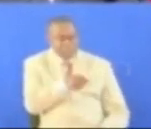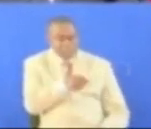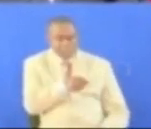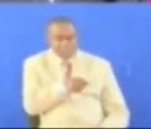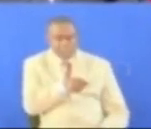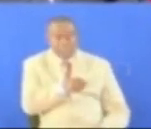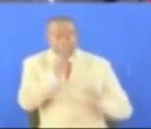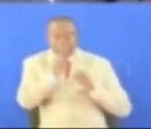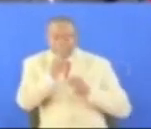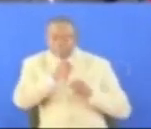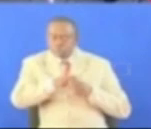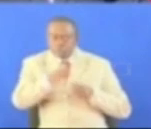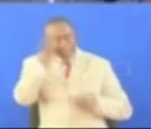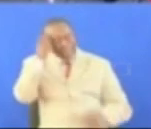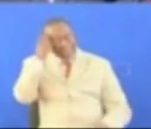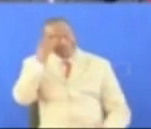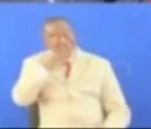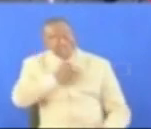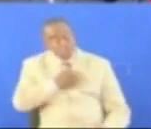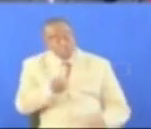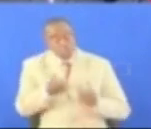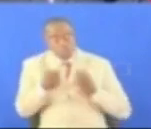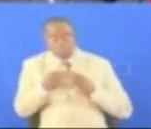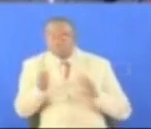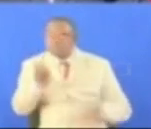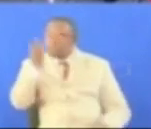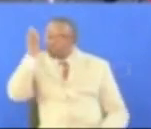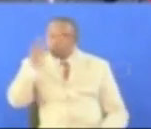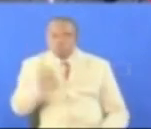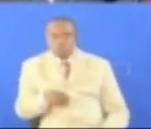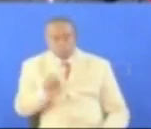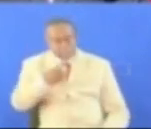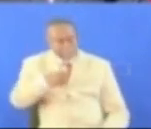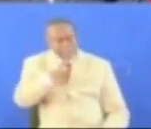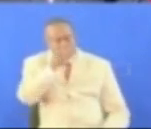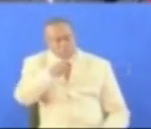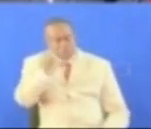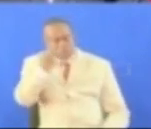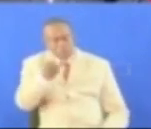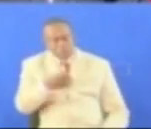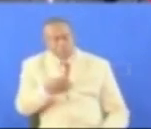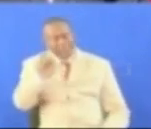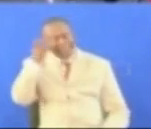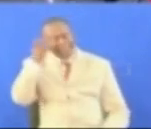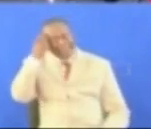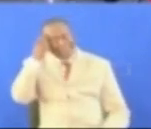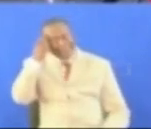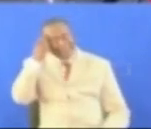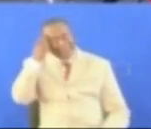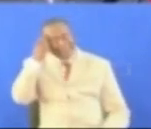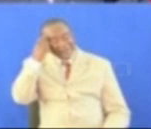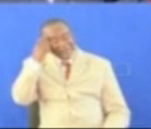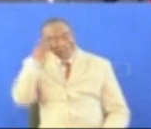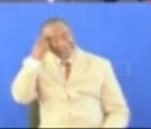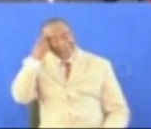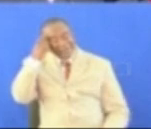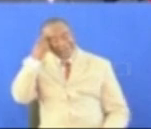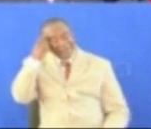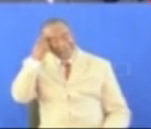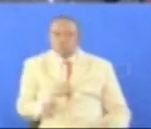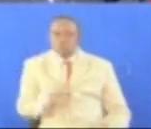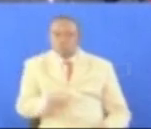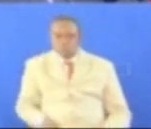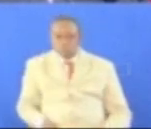tusipoamua kutumia akili zetu na kwamba tumepewa fursa na Mungu na sisi kama Watanzania kuamua mambo yetu,